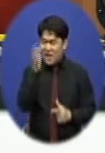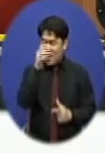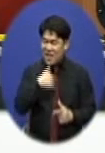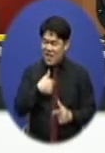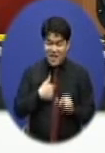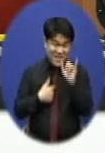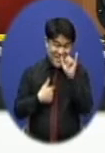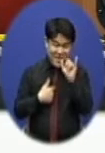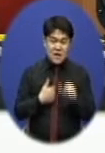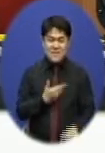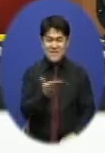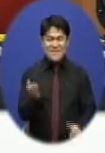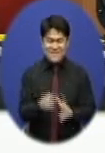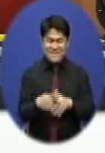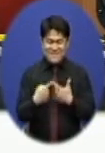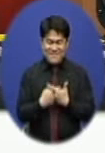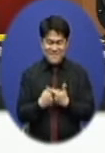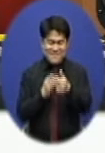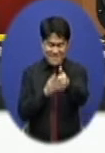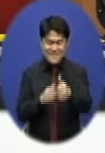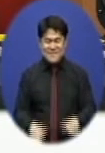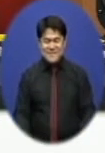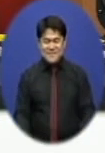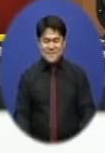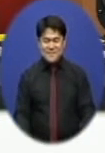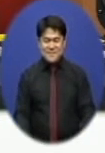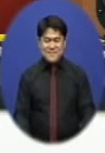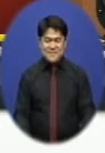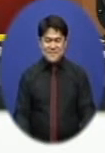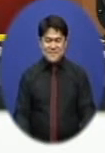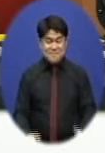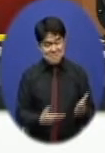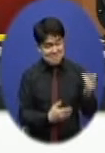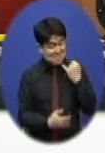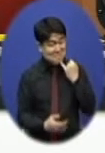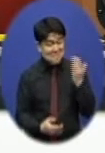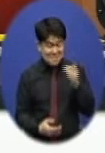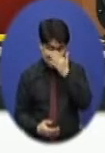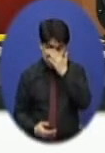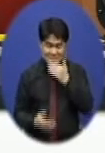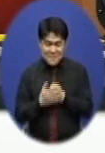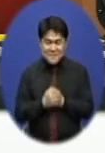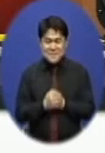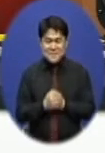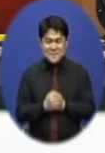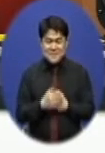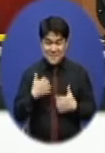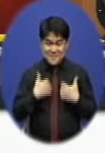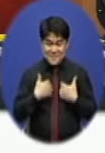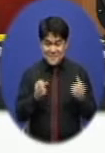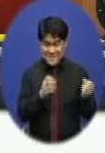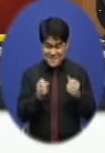이게 생방송 매력 아니겠습니까? 아버님이 연세 많은 이유로. 네. 네 이만해도 훌륭하시죠? 아, 그래요. 이렇게 번... 재미나게